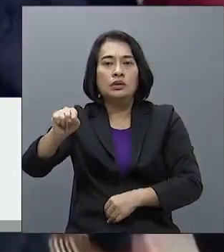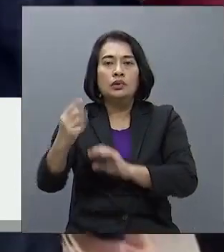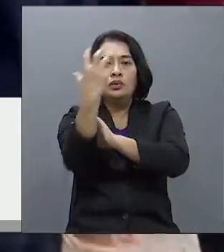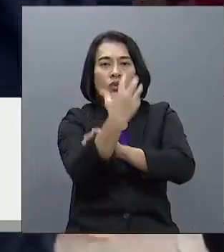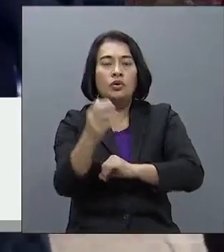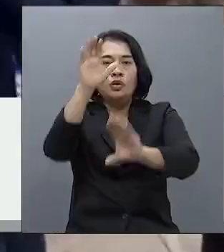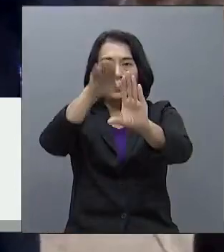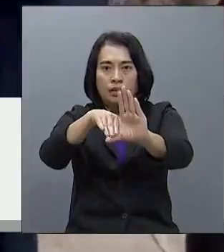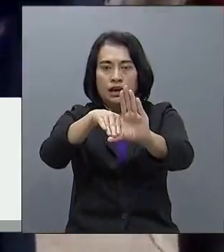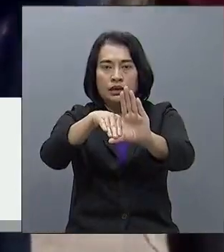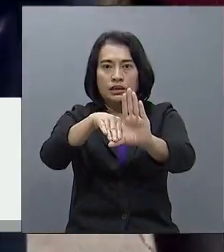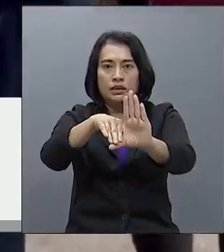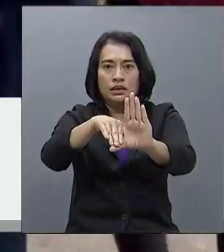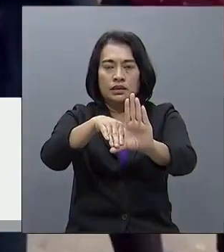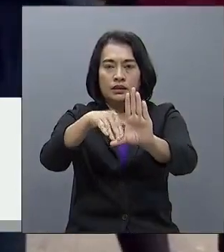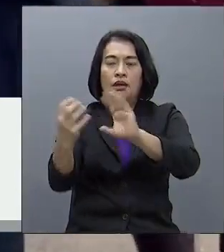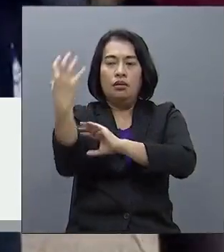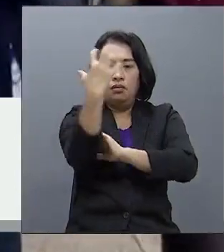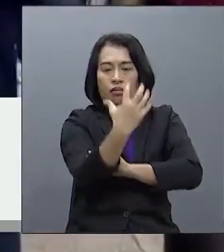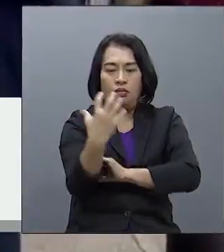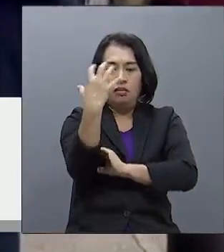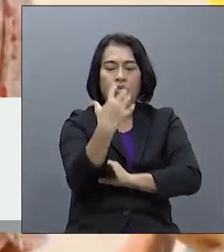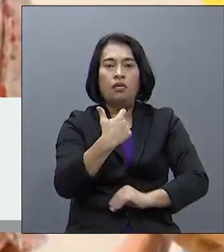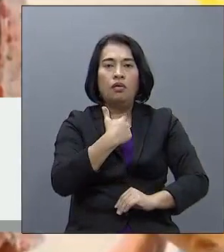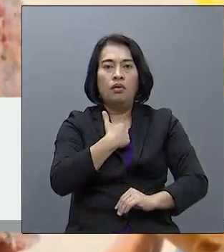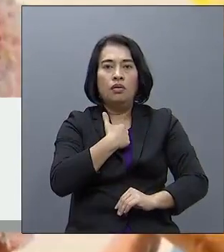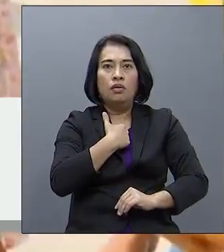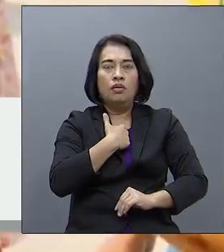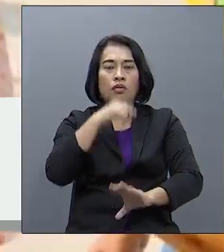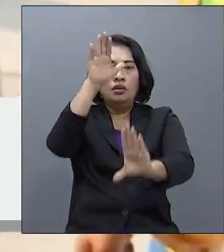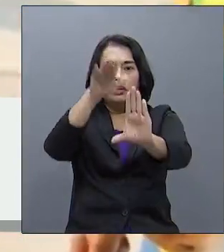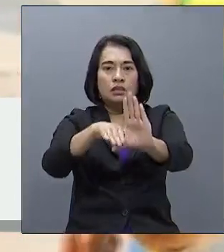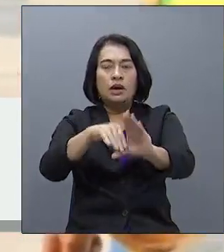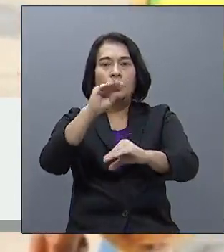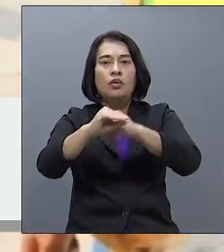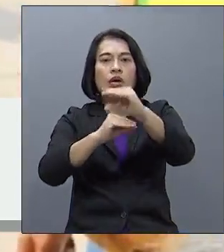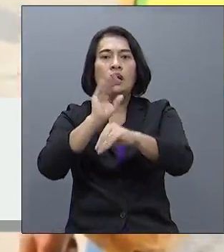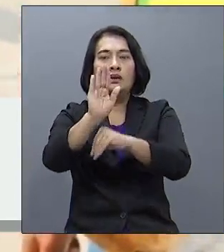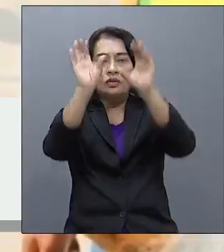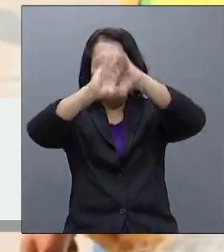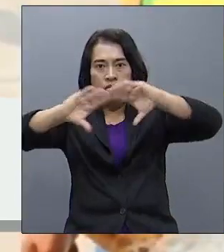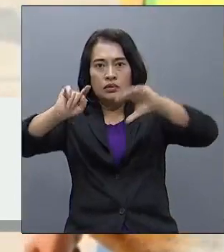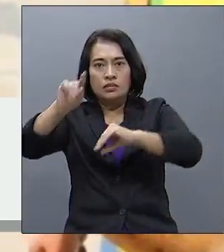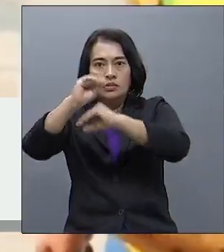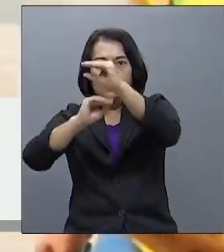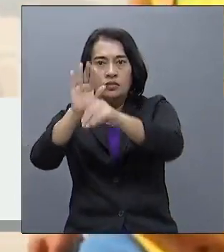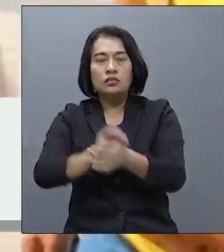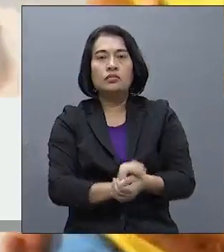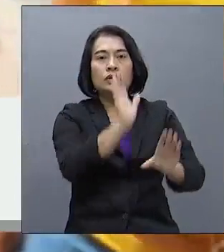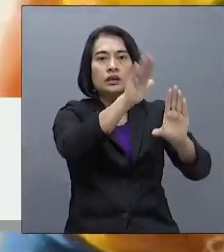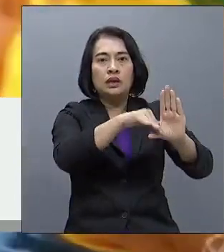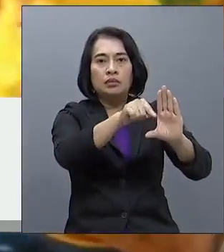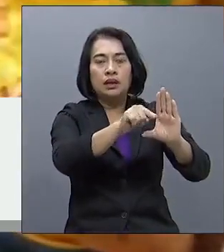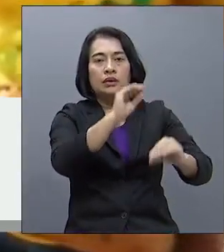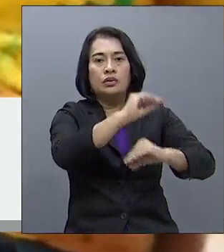400-500 บาทในหน้าเนี่ยเขาหลอกชาวบ้านบอกว่าเป็นการสมัครโครงการประชารัฐหรือสมัครไปทำงานชลประทานจังหวัดขอน